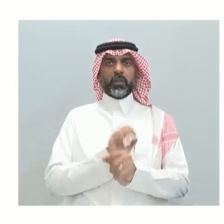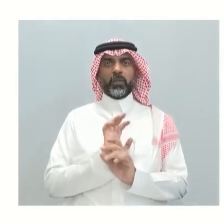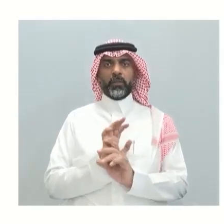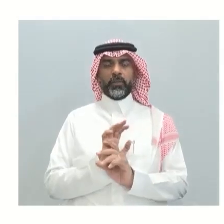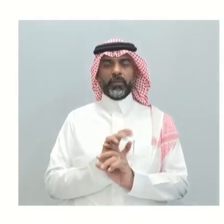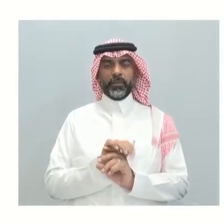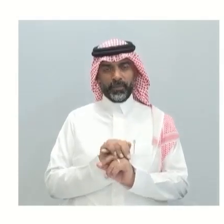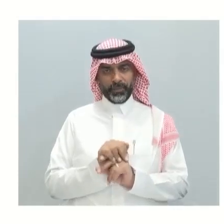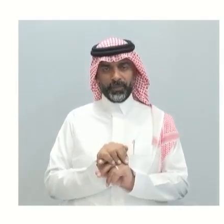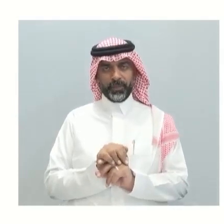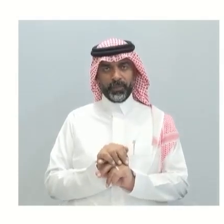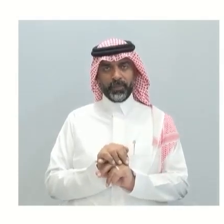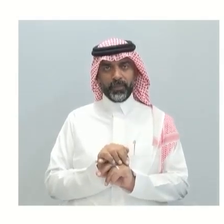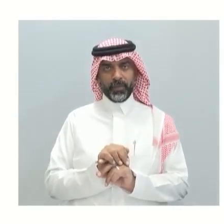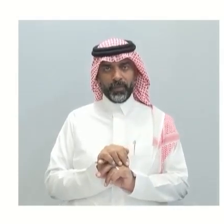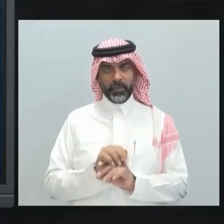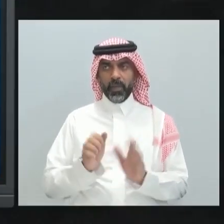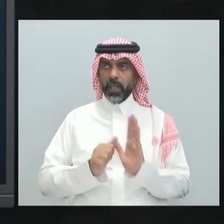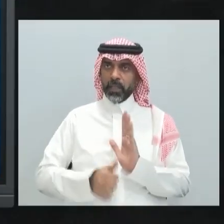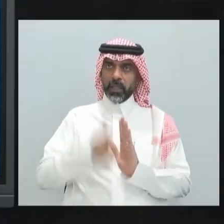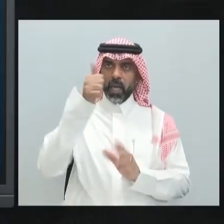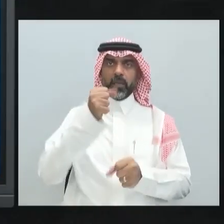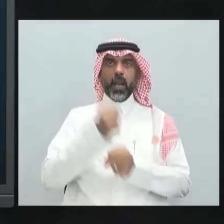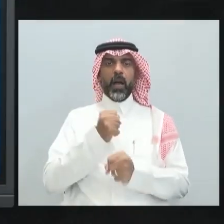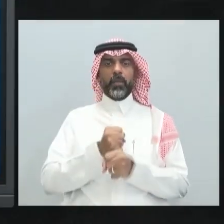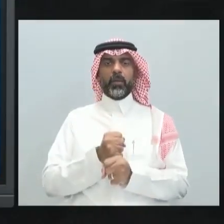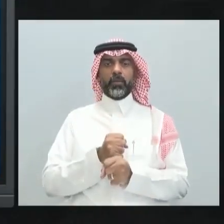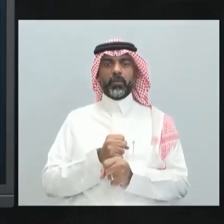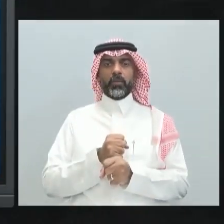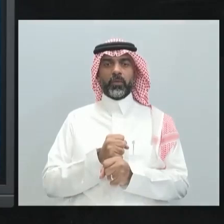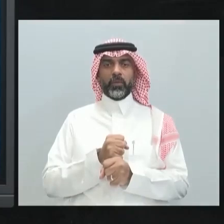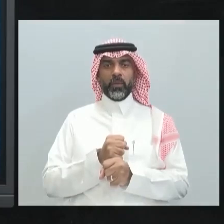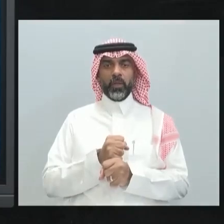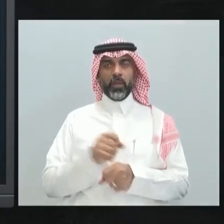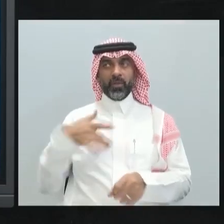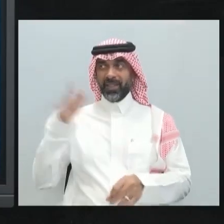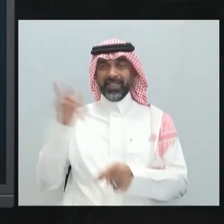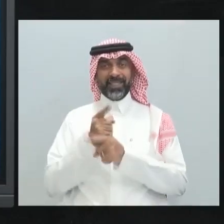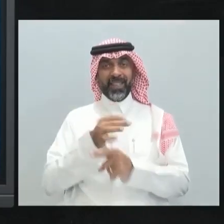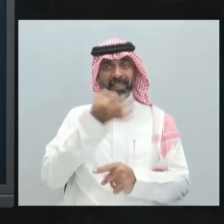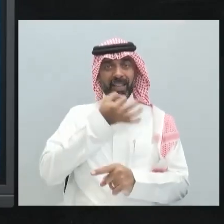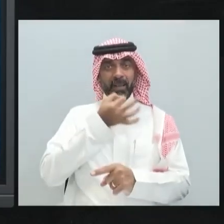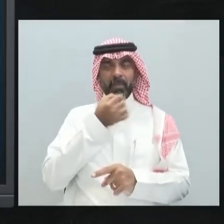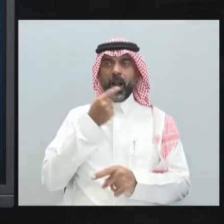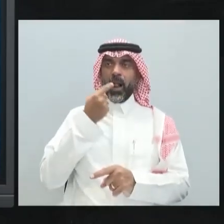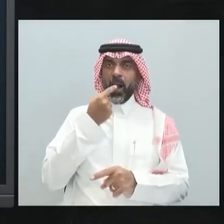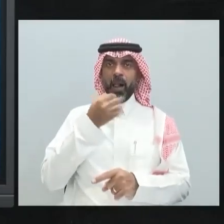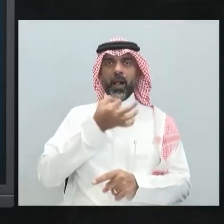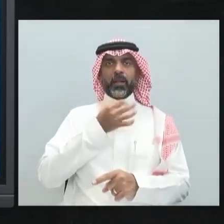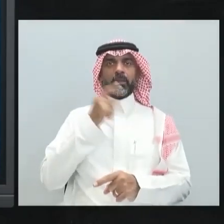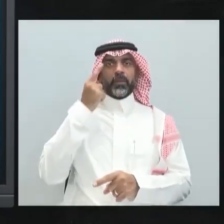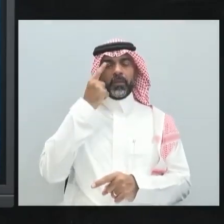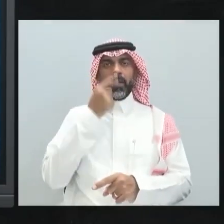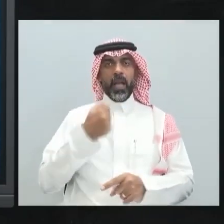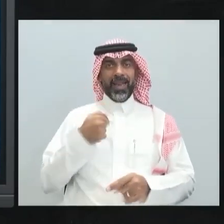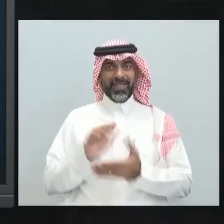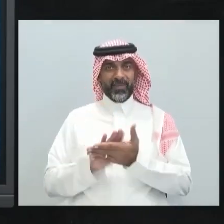القدره على انجاز العمل اذا وانا اتكلم معكم حركه اللسان هي بالطاقه رمشه العين لدي هي بالطاقه اليد عندما